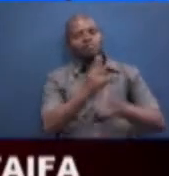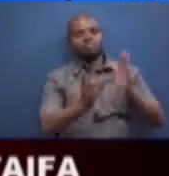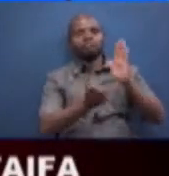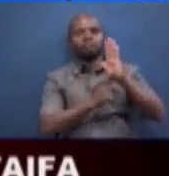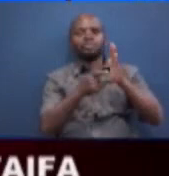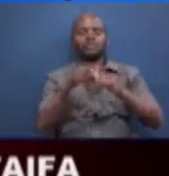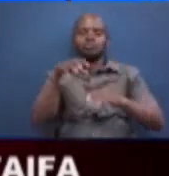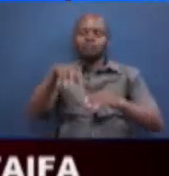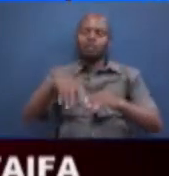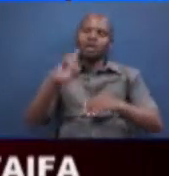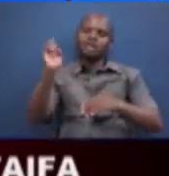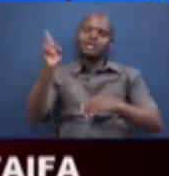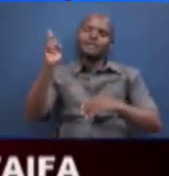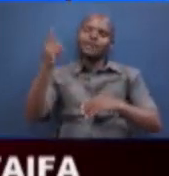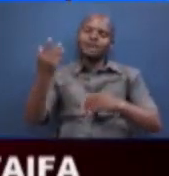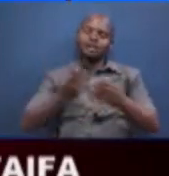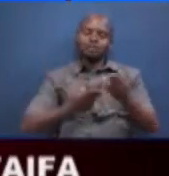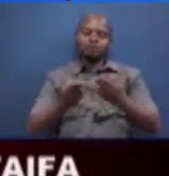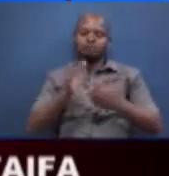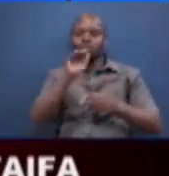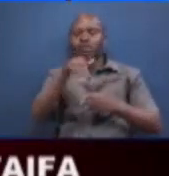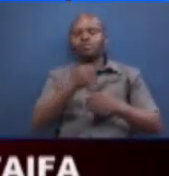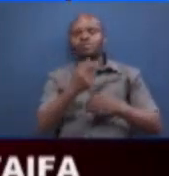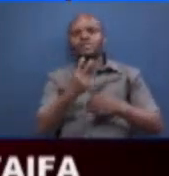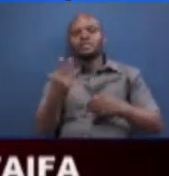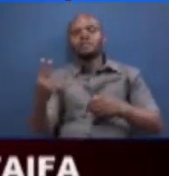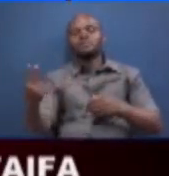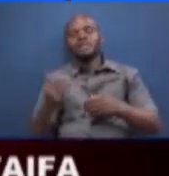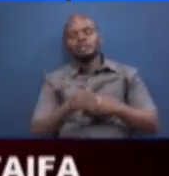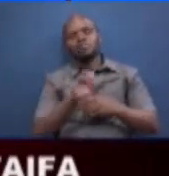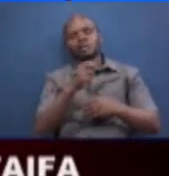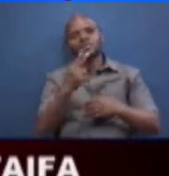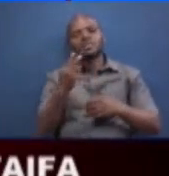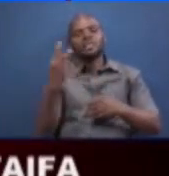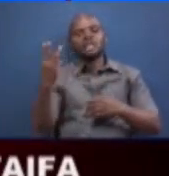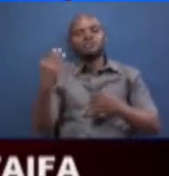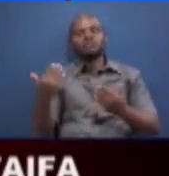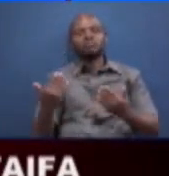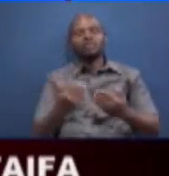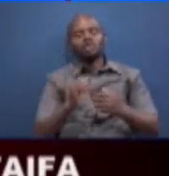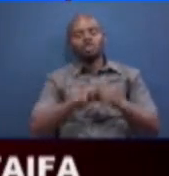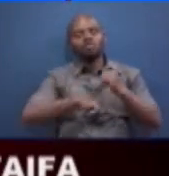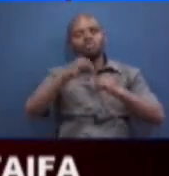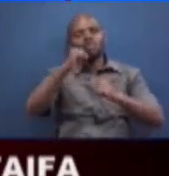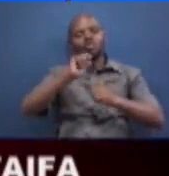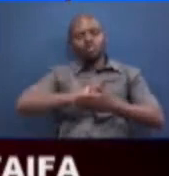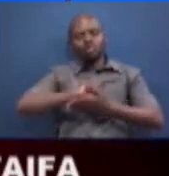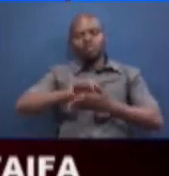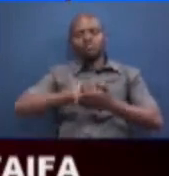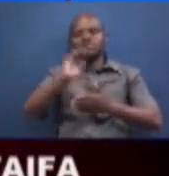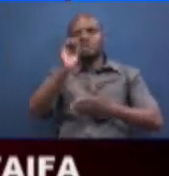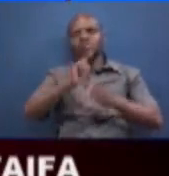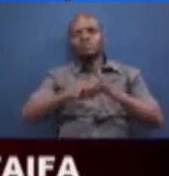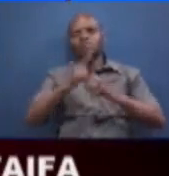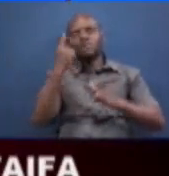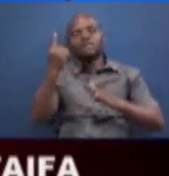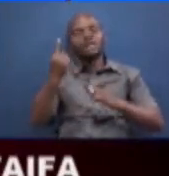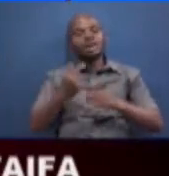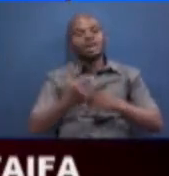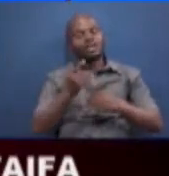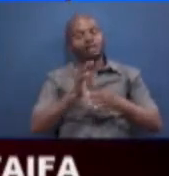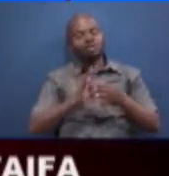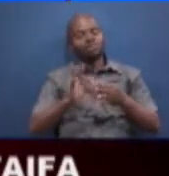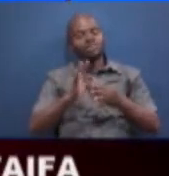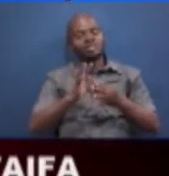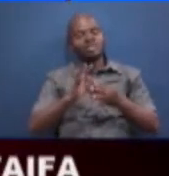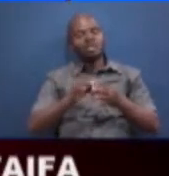sita kimkoa na kitaifa, ambapo kwa mwaka 2022 na mwaka 2023 ufaulu wa wanafunzi ni 100%,